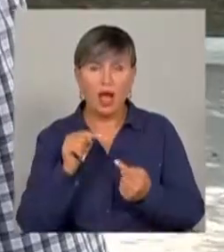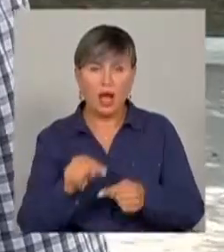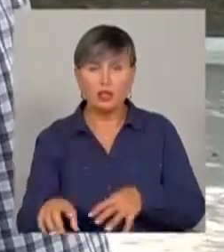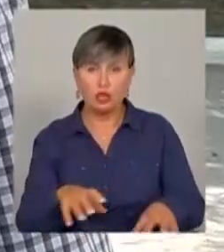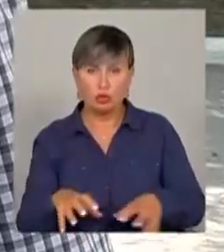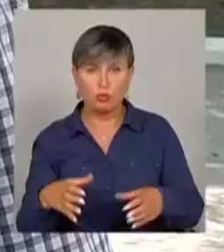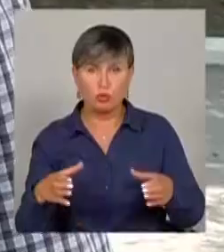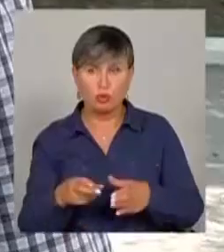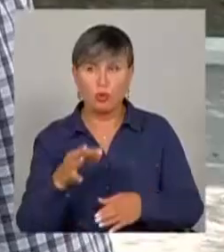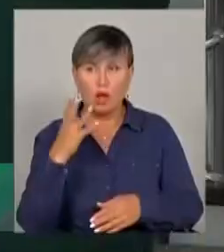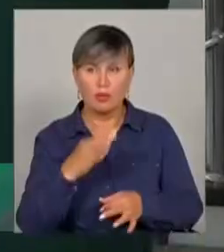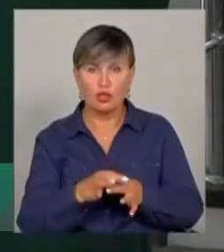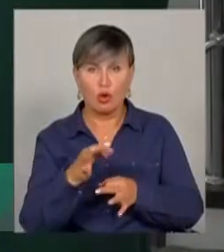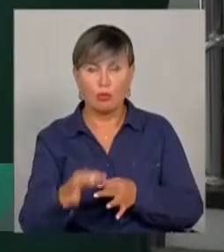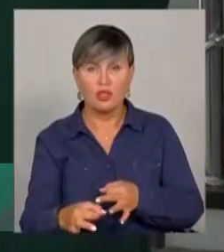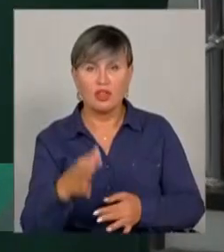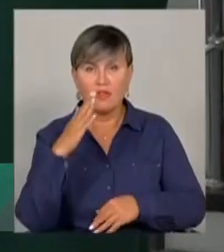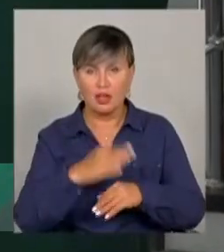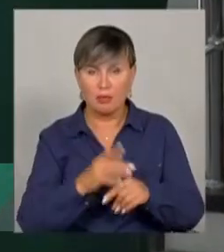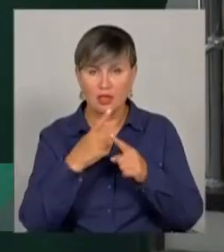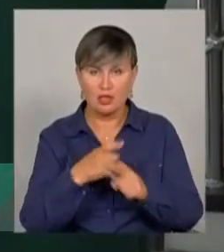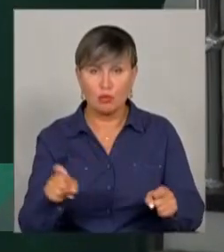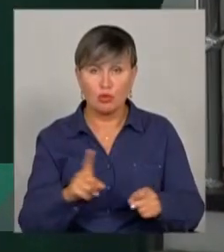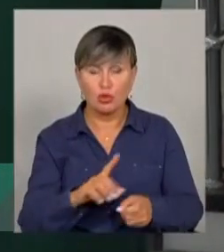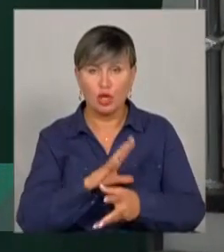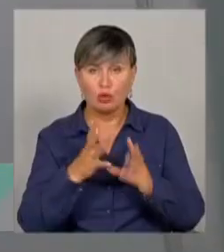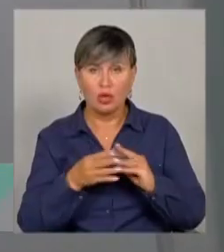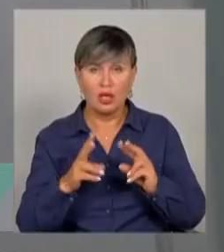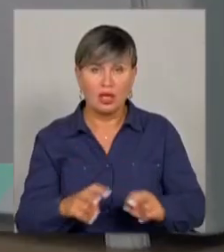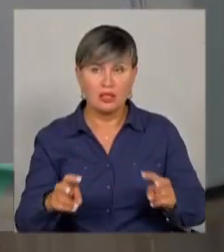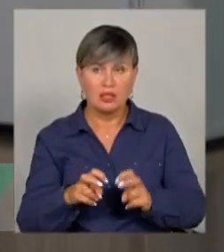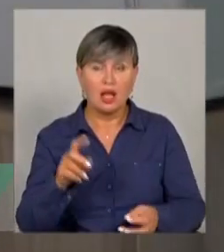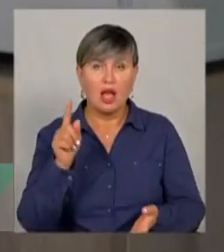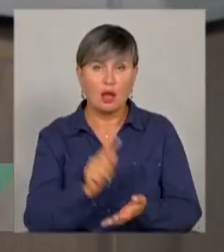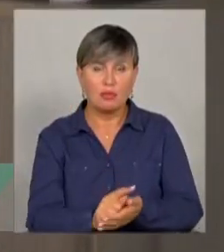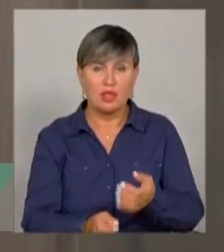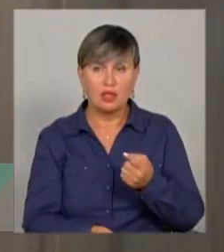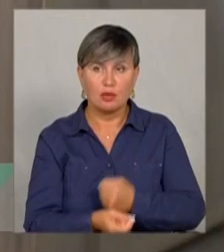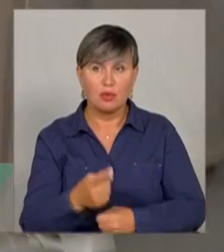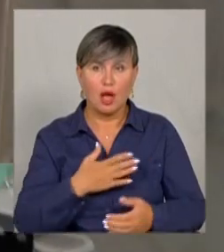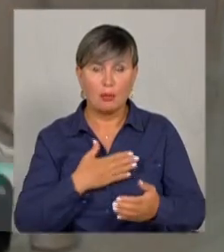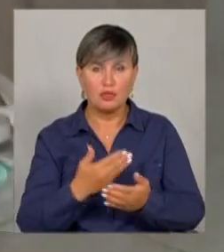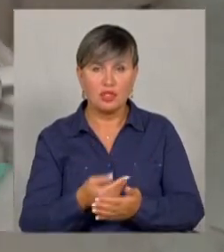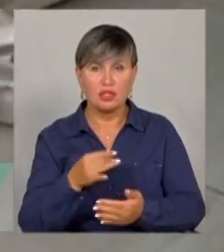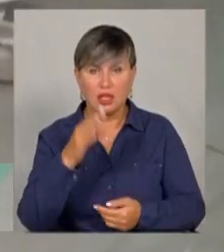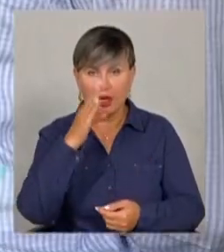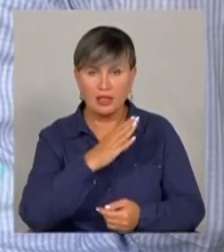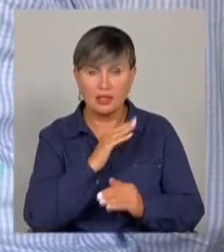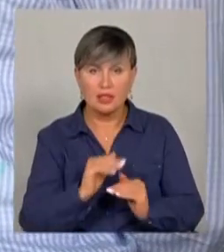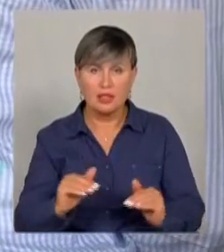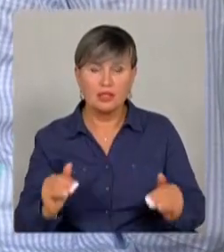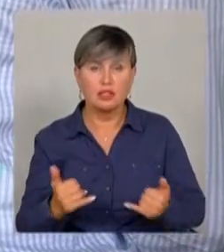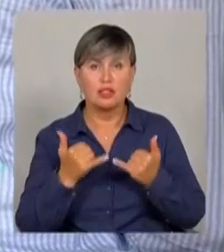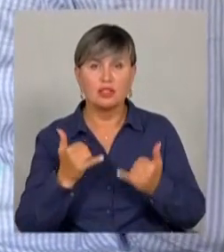службу по Алматинской области. В Акимате сообщили, что итоги расследования обязательно обнародуют общественности и родителям детей. На